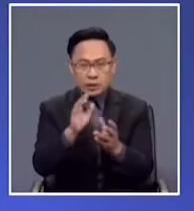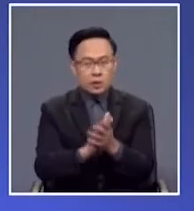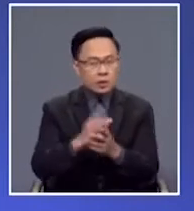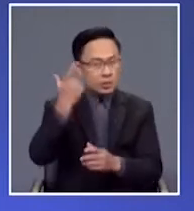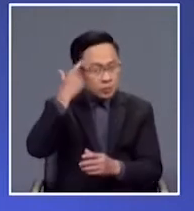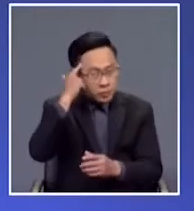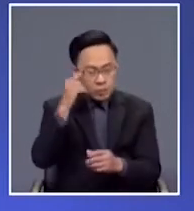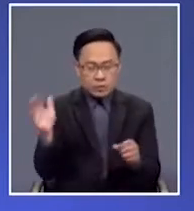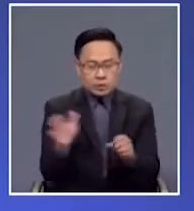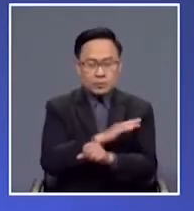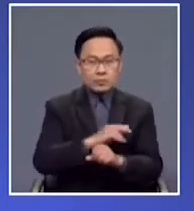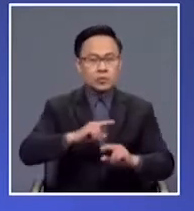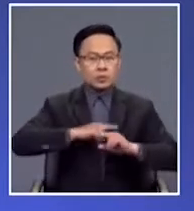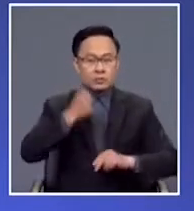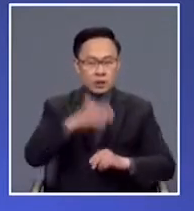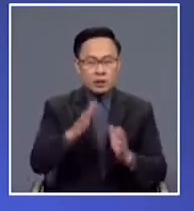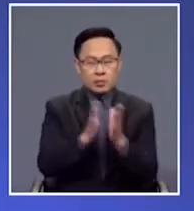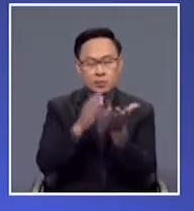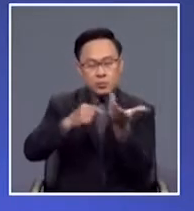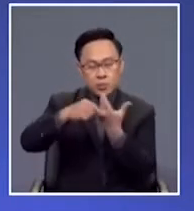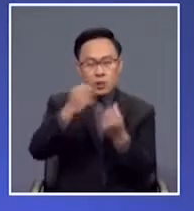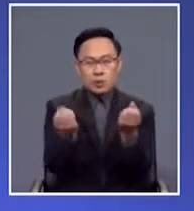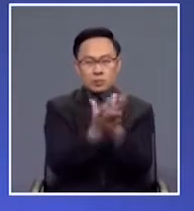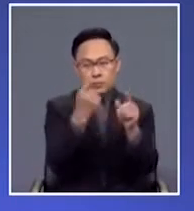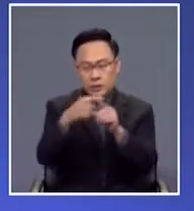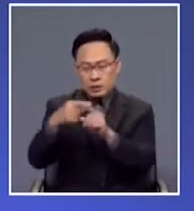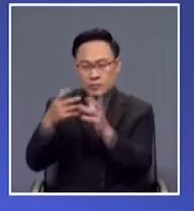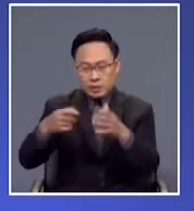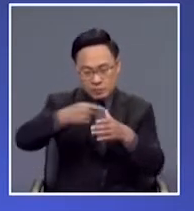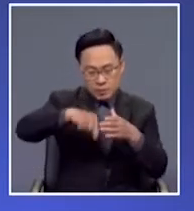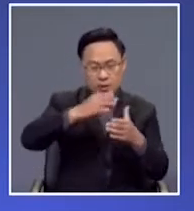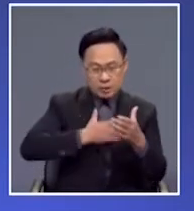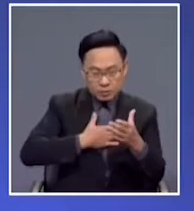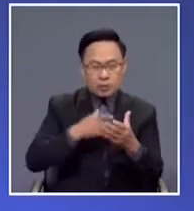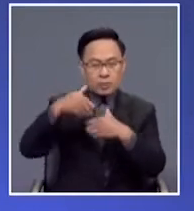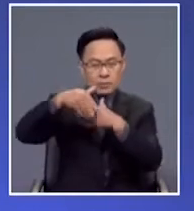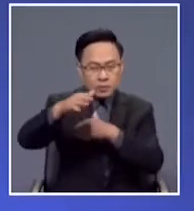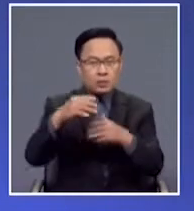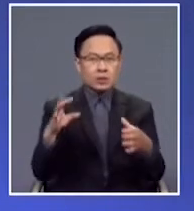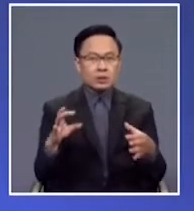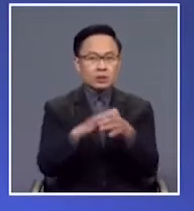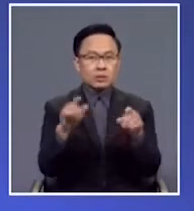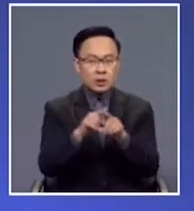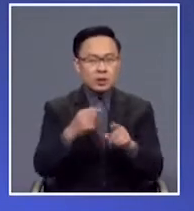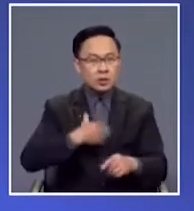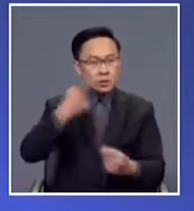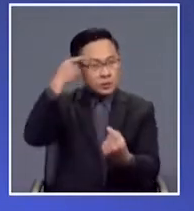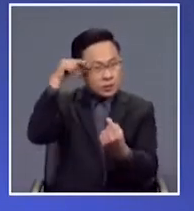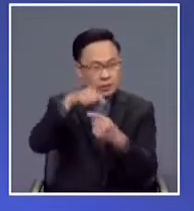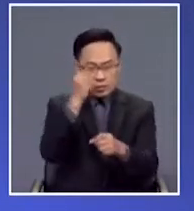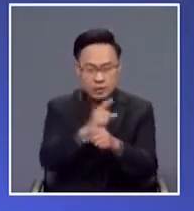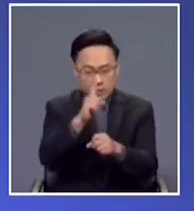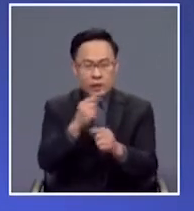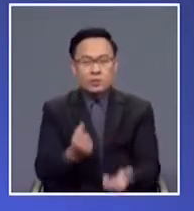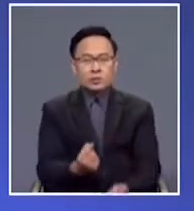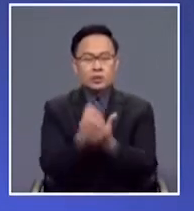ยภายในและภายนอกประเทศหลายอย่างซึ่งเราจะต้องเป็นผู้เลือกที่จะทำที่จะเป็นให้ได้เพื่อประโยชน์และความสุขของแต่ละ